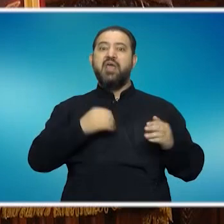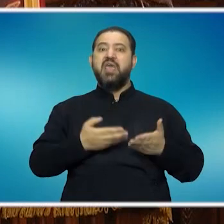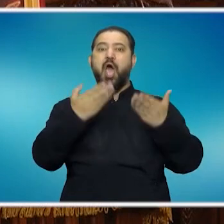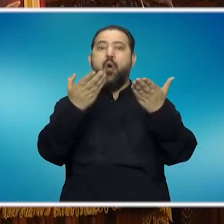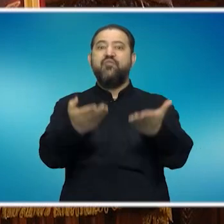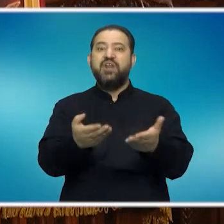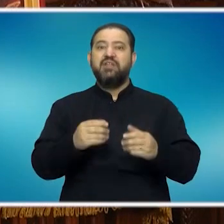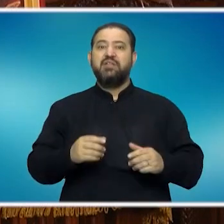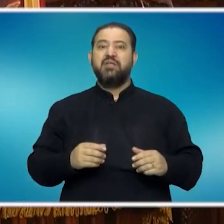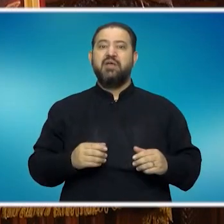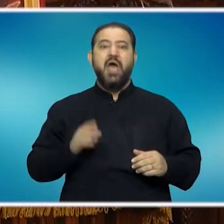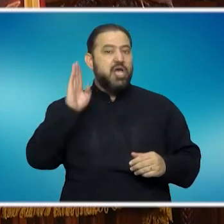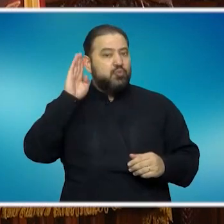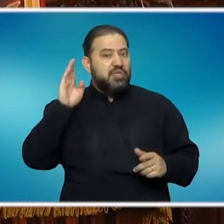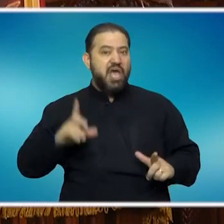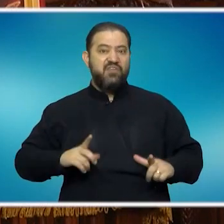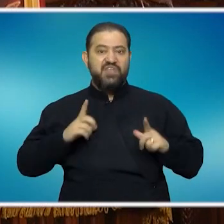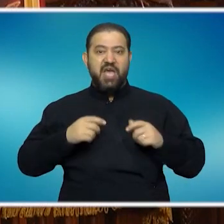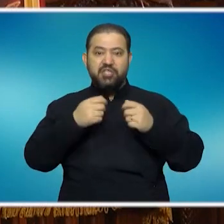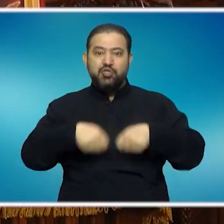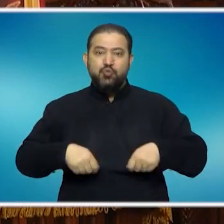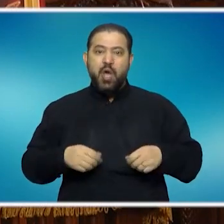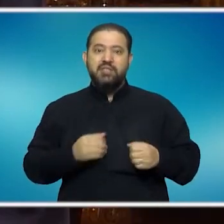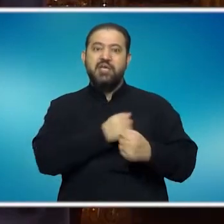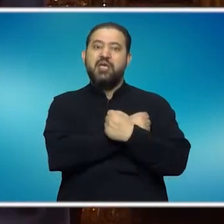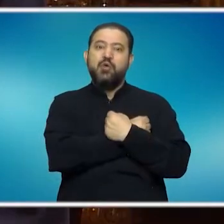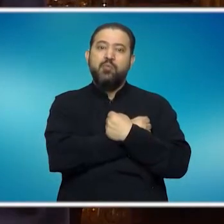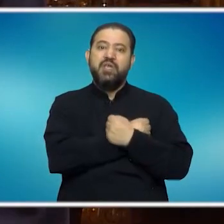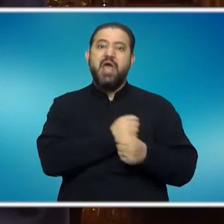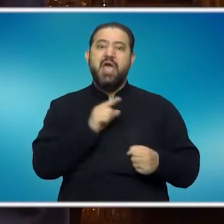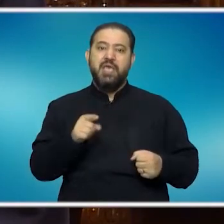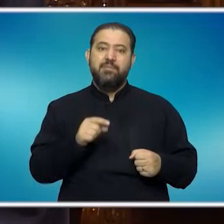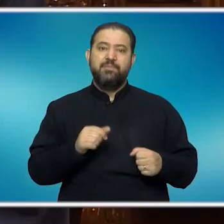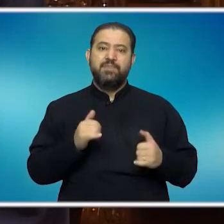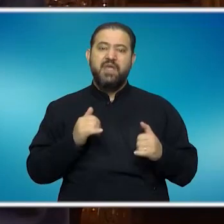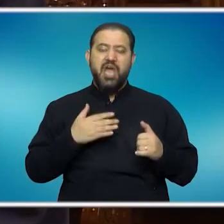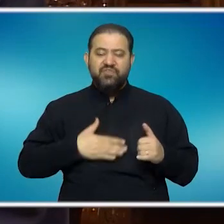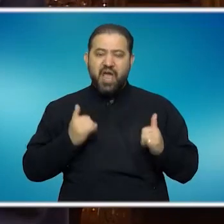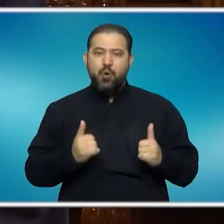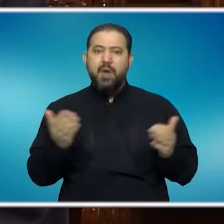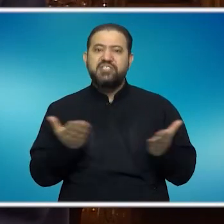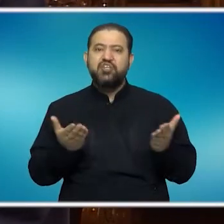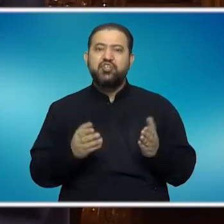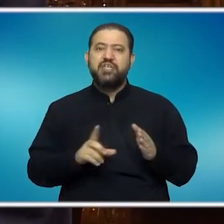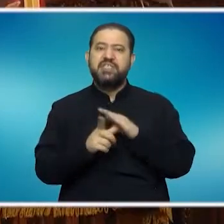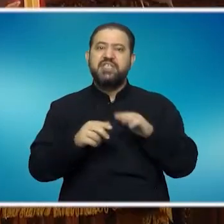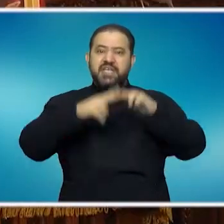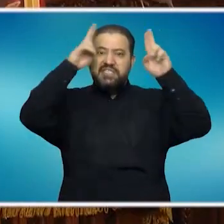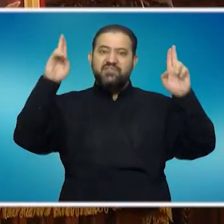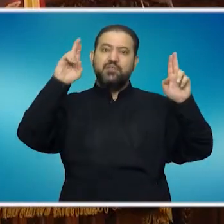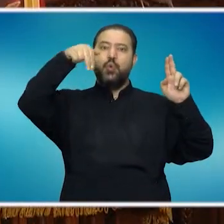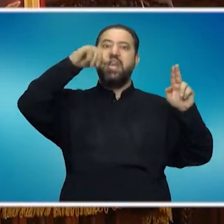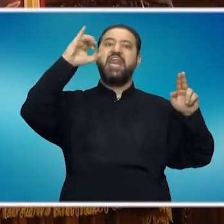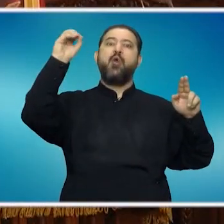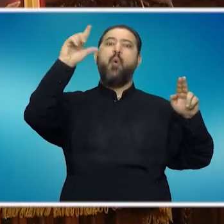viața ei, ascultarea ei și toată virtutea ei. Aș dori aici să citesc din Sfântul Nicolae Cabasila,